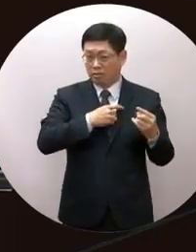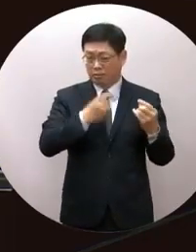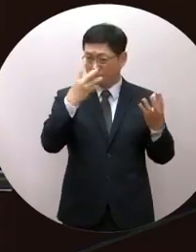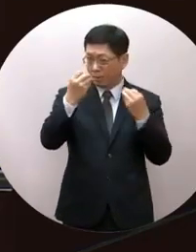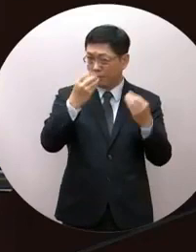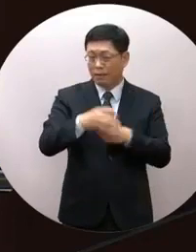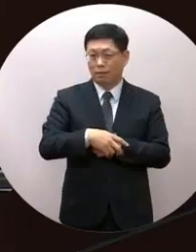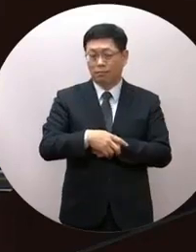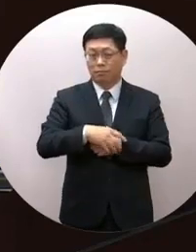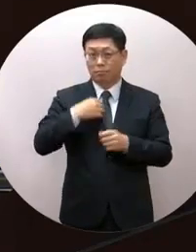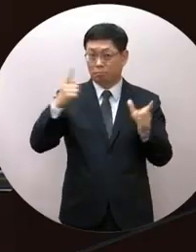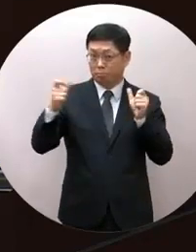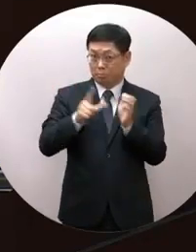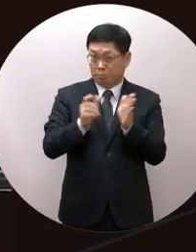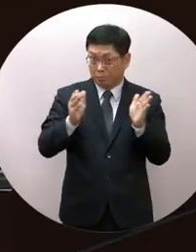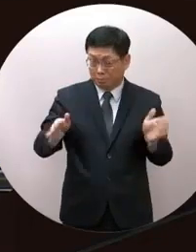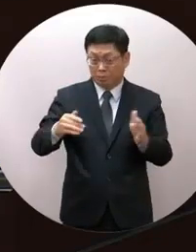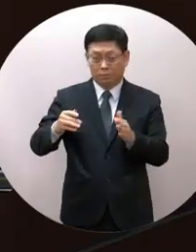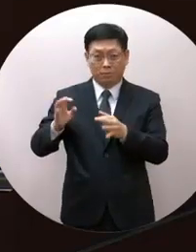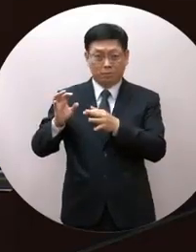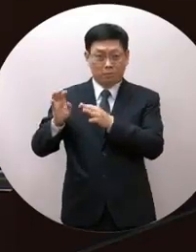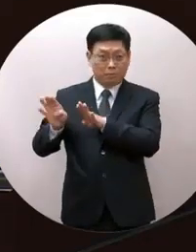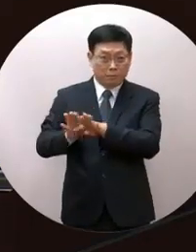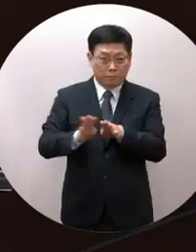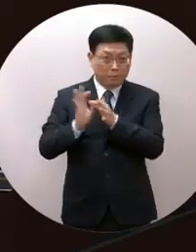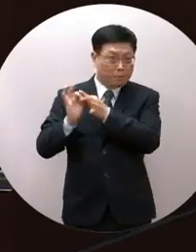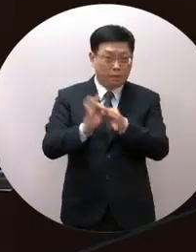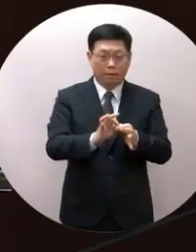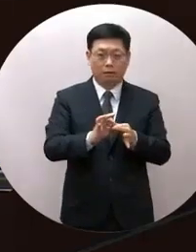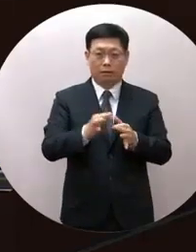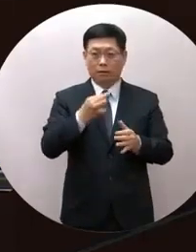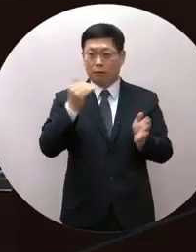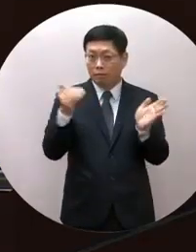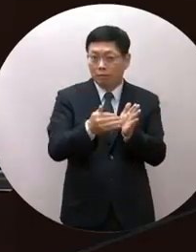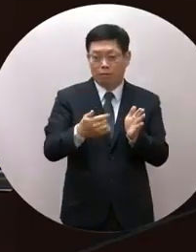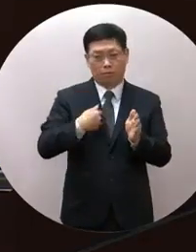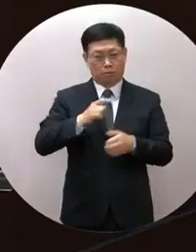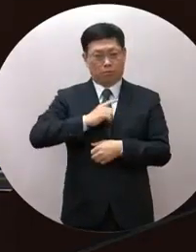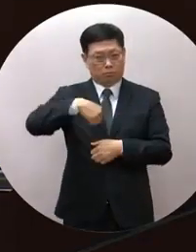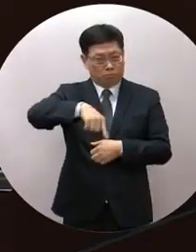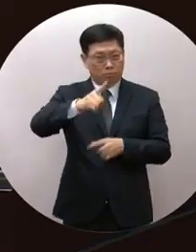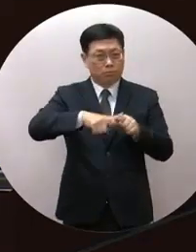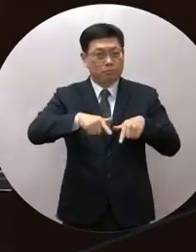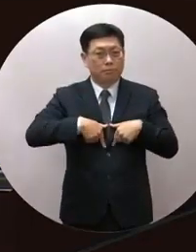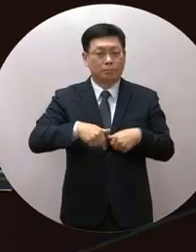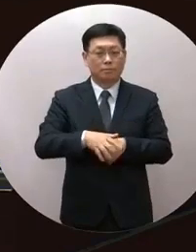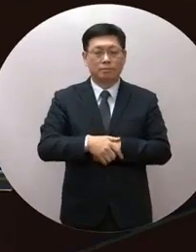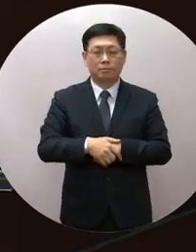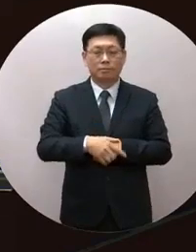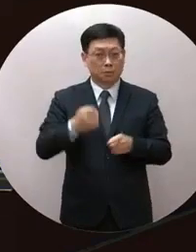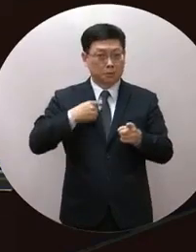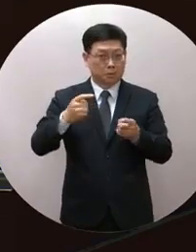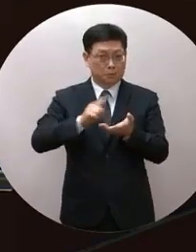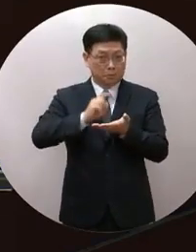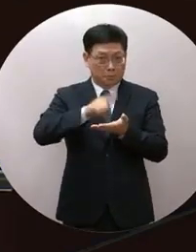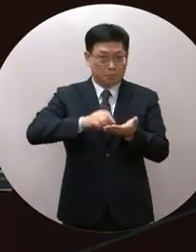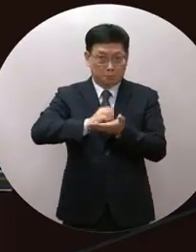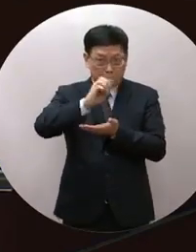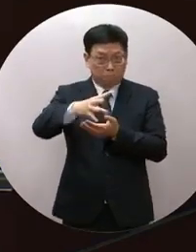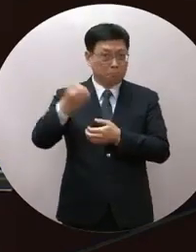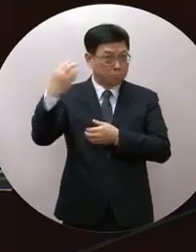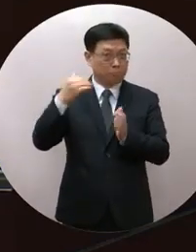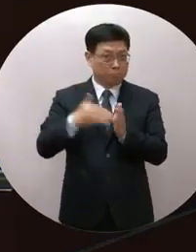明，春节连假又来临，当天本人就到疫情指挥中心，在听取简报后宣